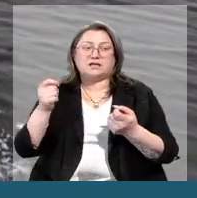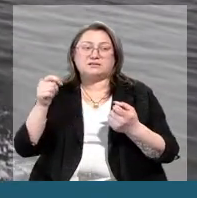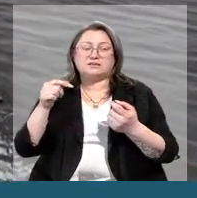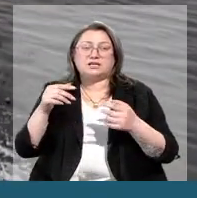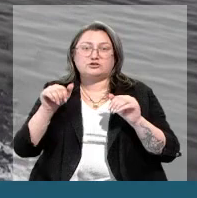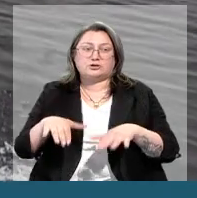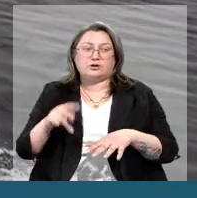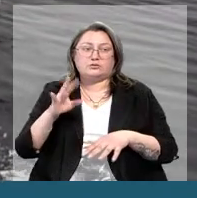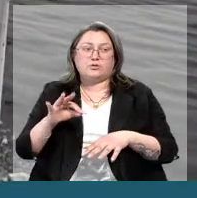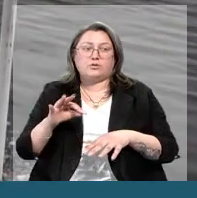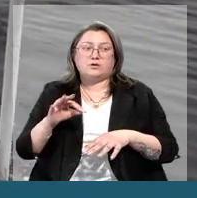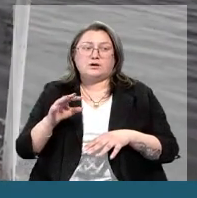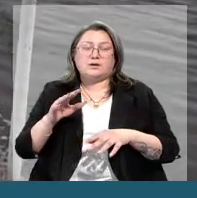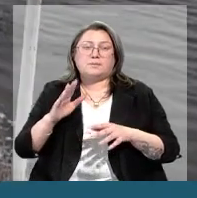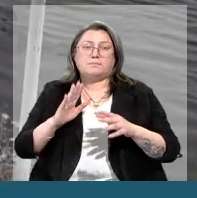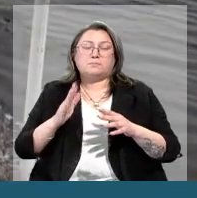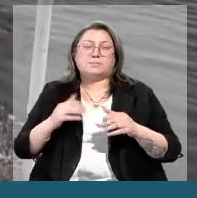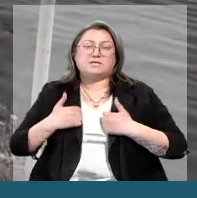тұрсамыз деді Алмат Исмағылуф.